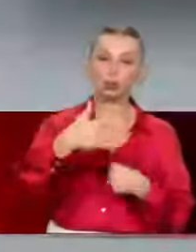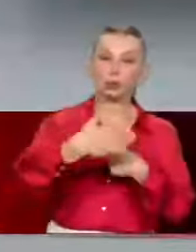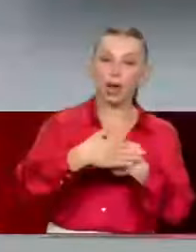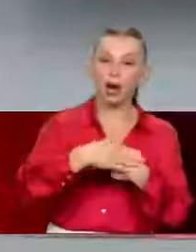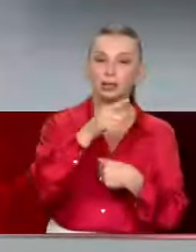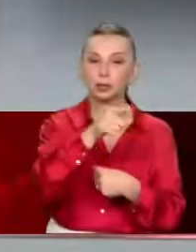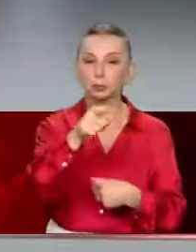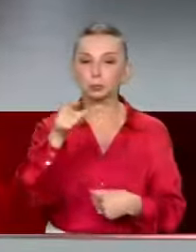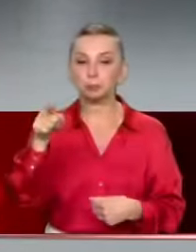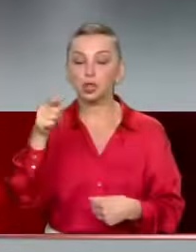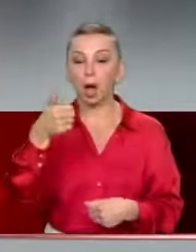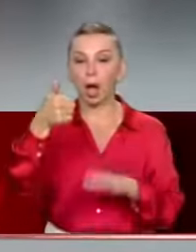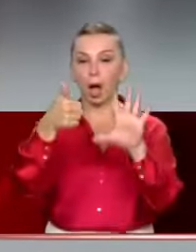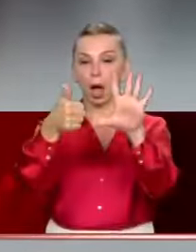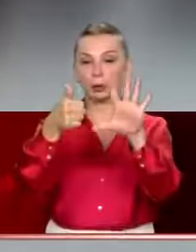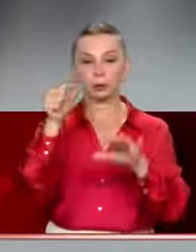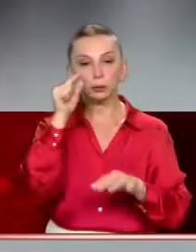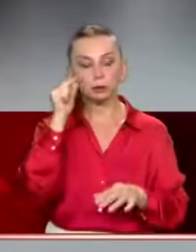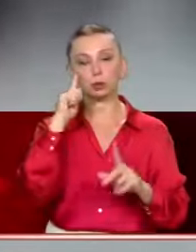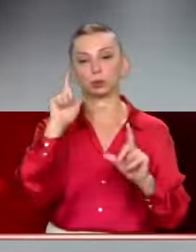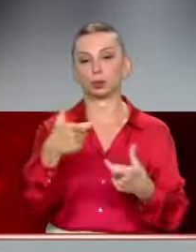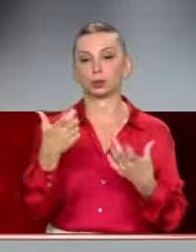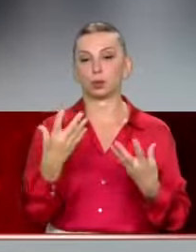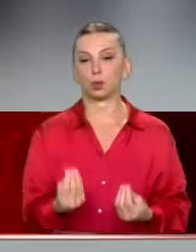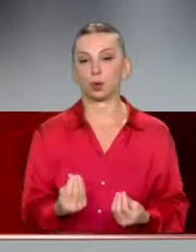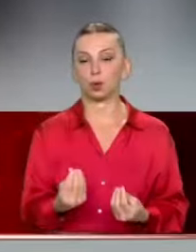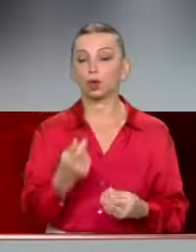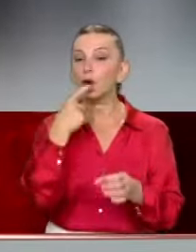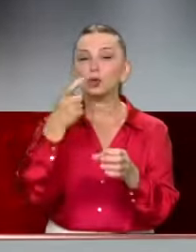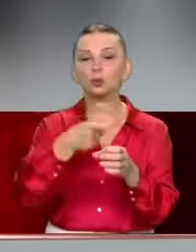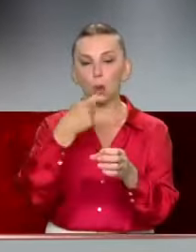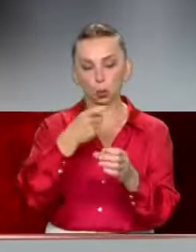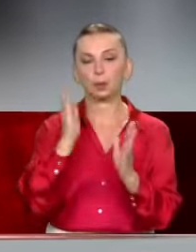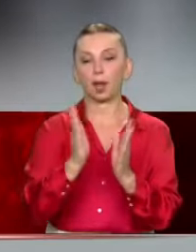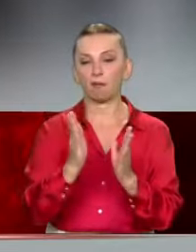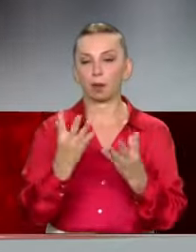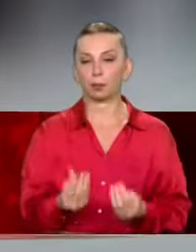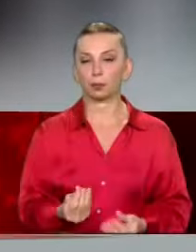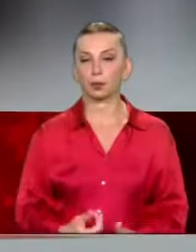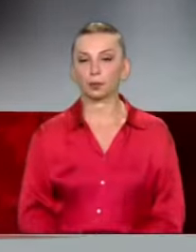yardımcısı olmak üzere 6 kişi daha gözaltına alındı. Sorguları sürüyor.